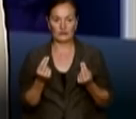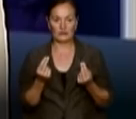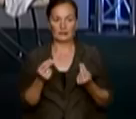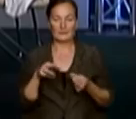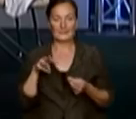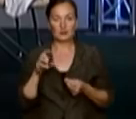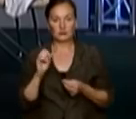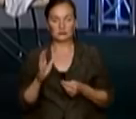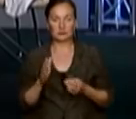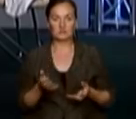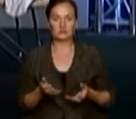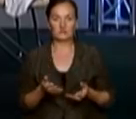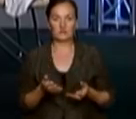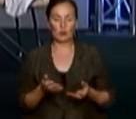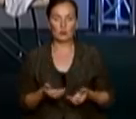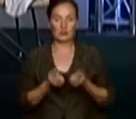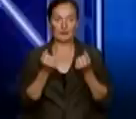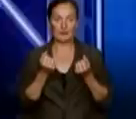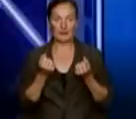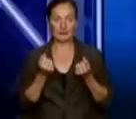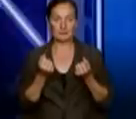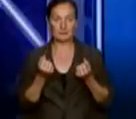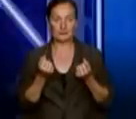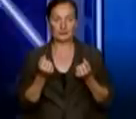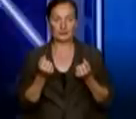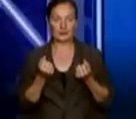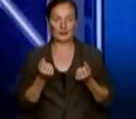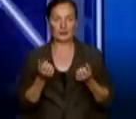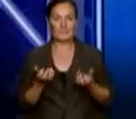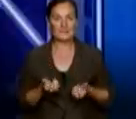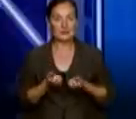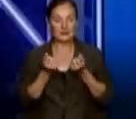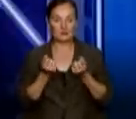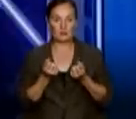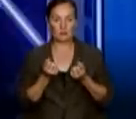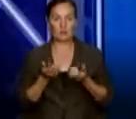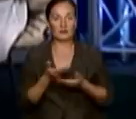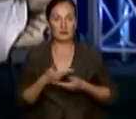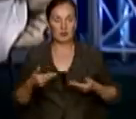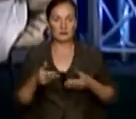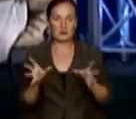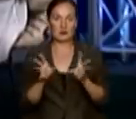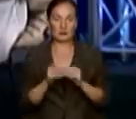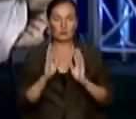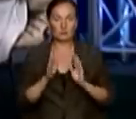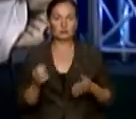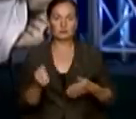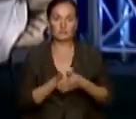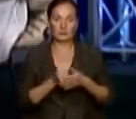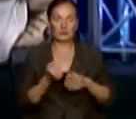Мирослав отримає підтримку від нас і будемо разом домагатися цих коштів. Анно, до вас